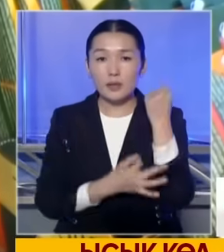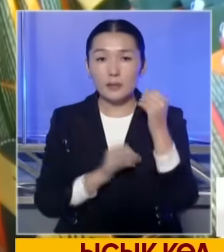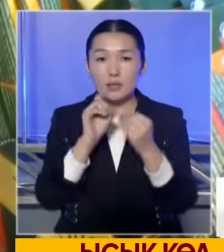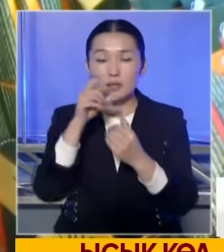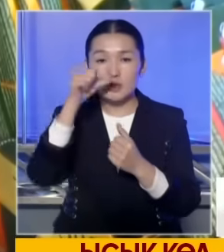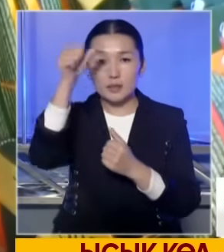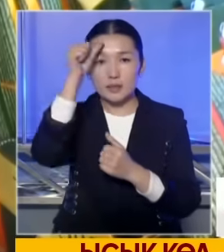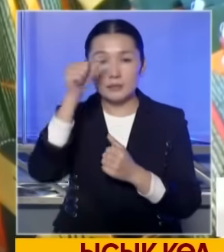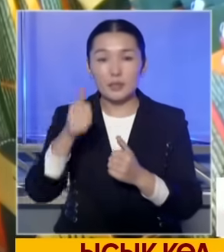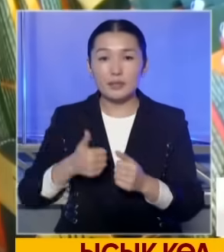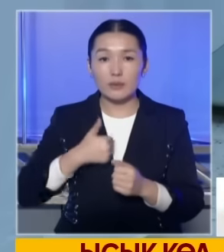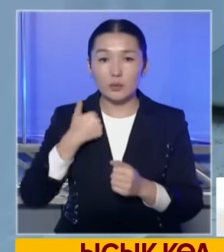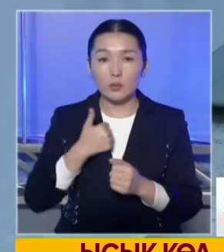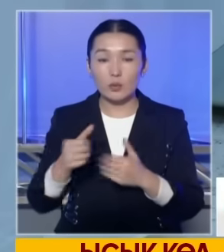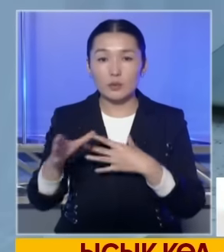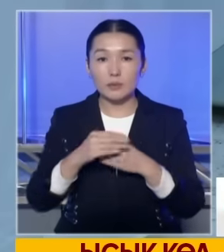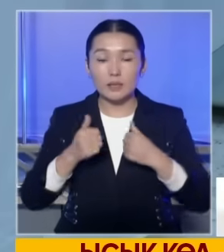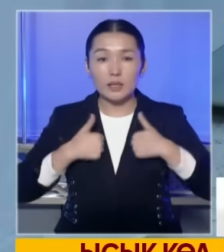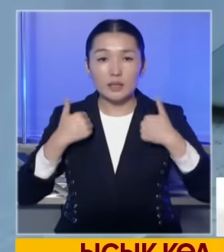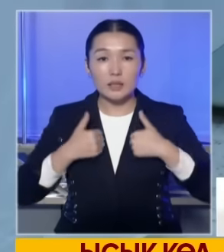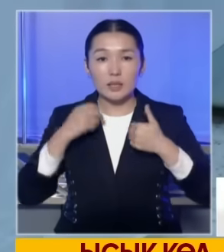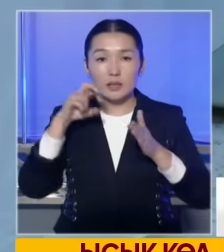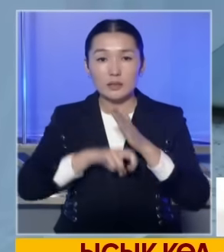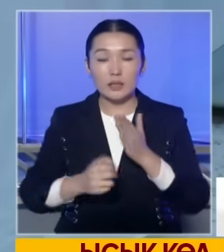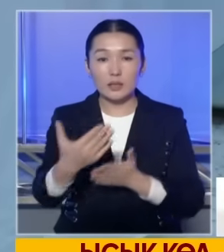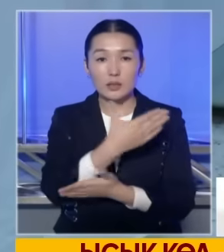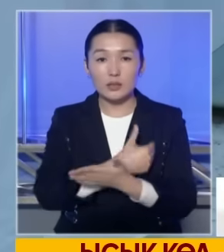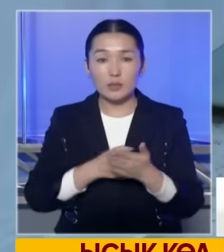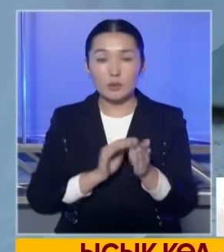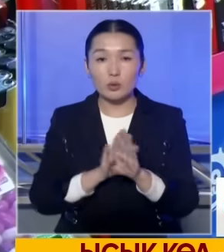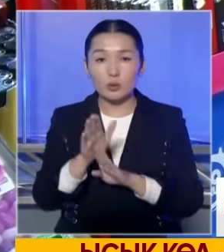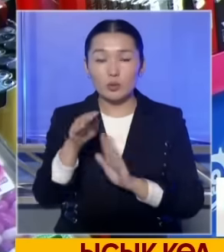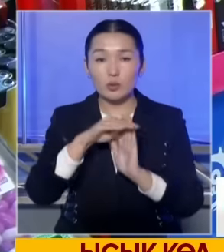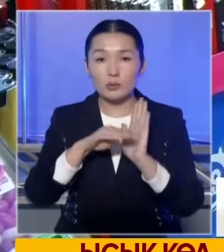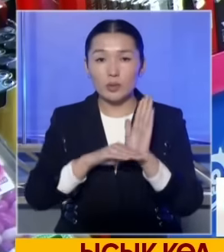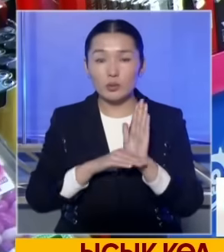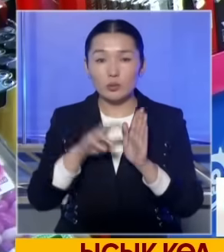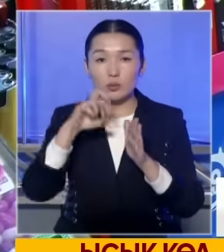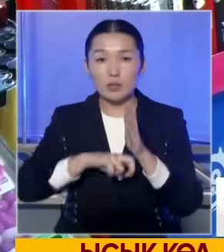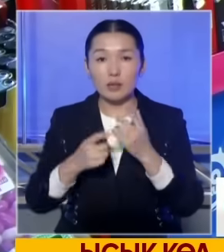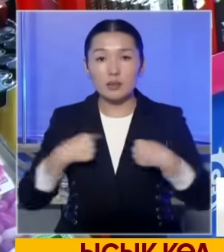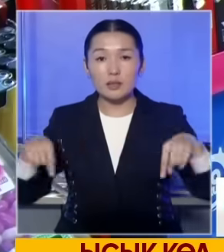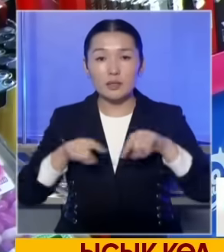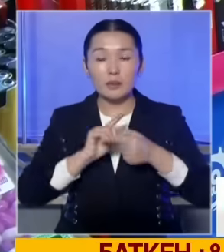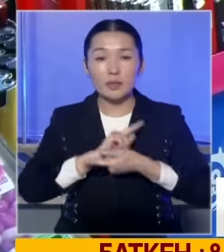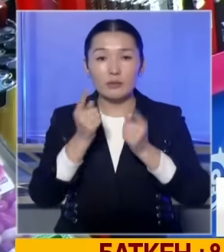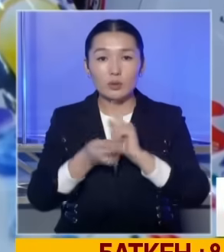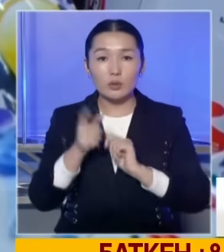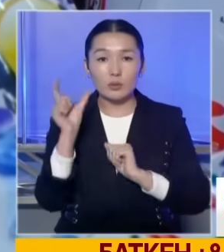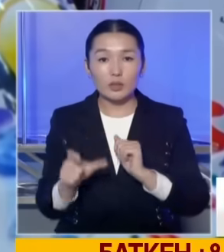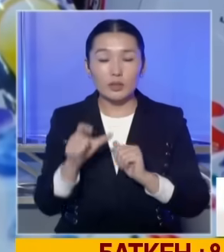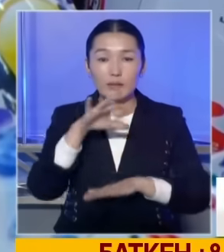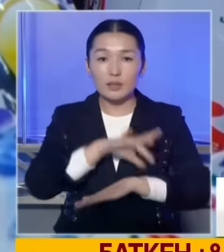иши мактоого арзырлык. Биргелешкен аракеттери менен салык жыйноо тутуму толугу менен кайра түзүлдү. Салык системасы өзгөртүлүп, адам фактору